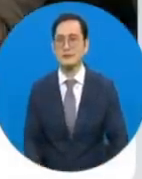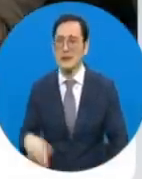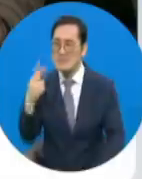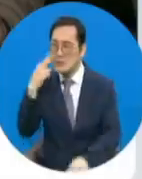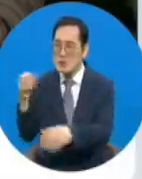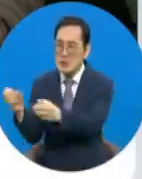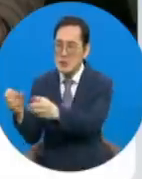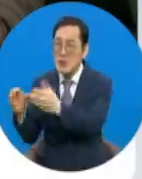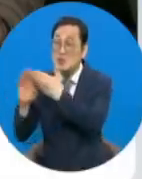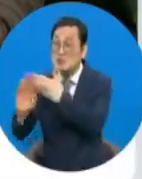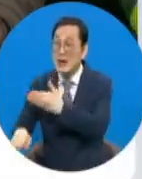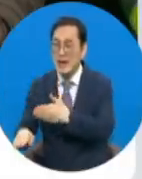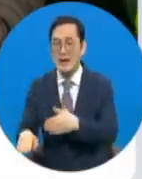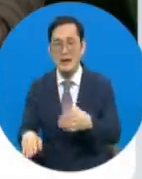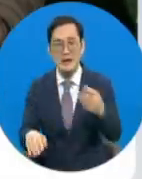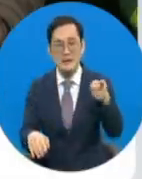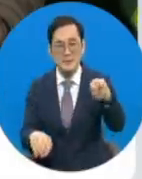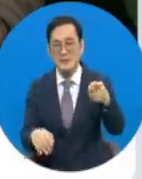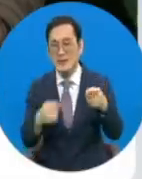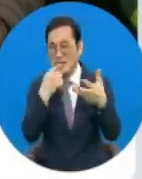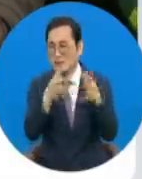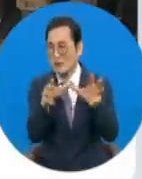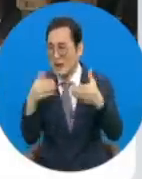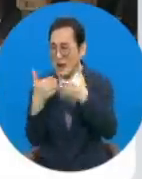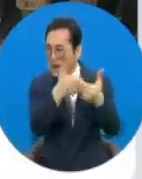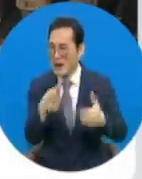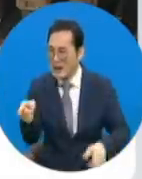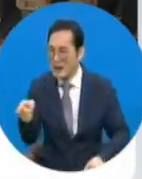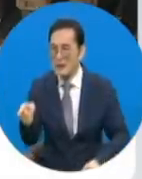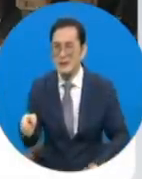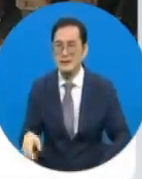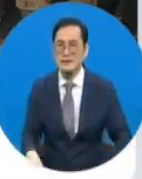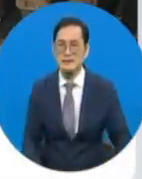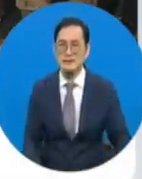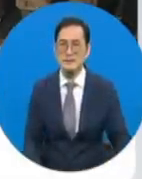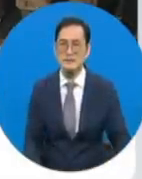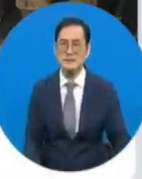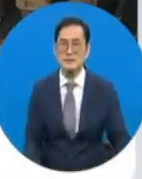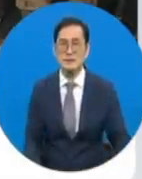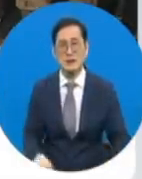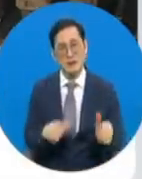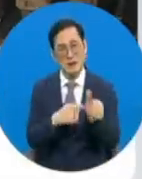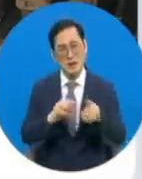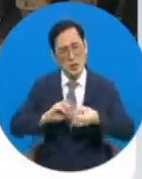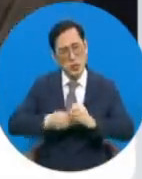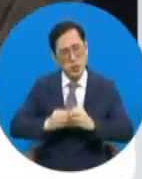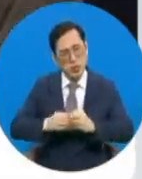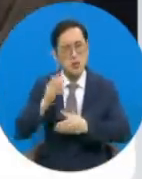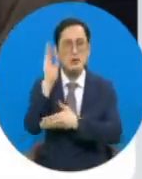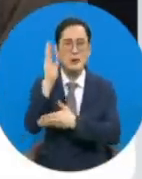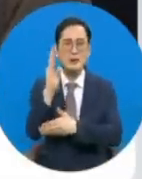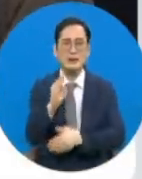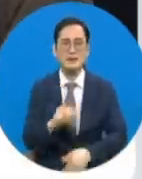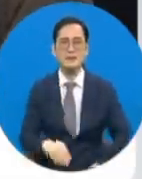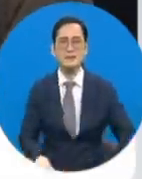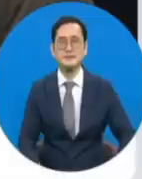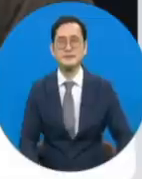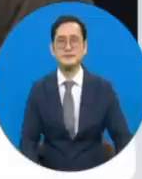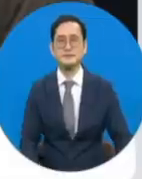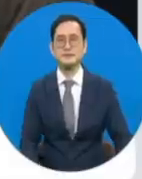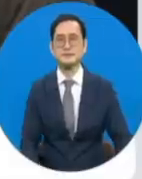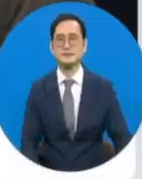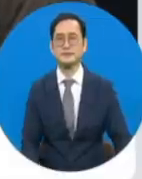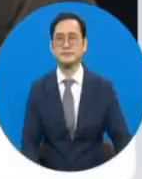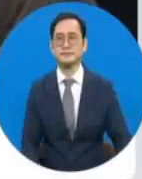하는 이런 일들이 일어났다는 것은 허무맹랑한 사실관계에 전혀 맞지도 않은 음모론이라는 얘기를 하지 않을 수가 없겠죠. 그러니까 지금